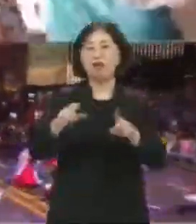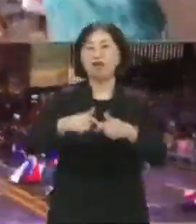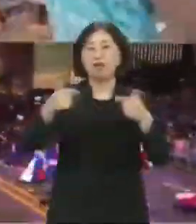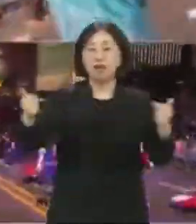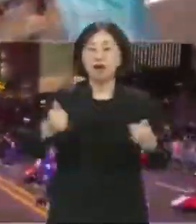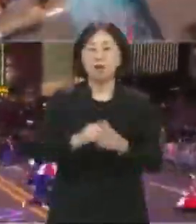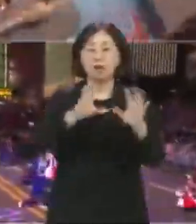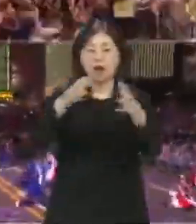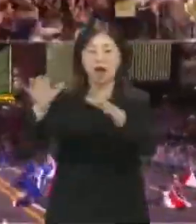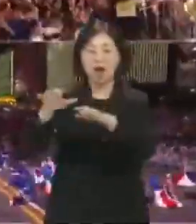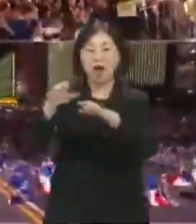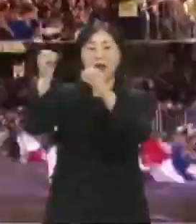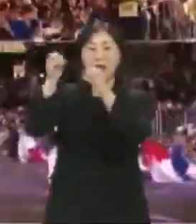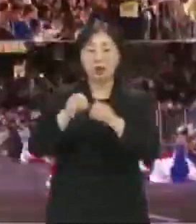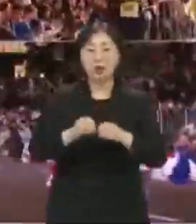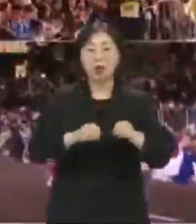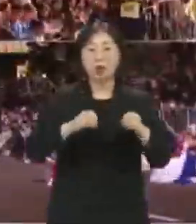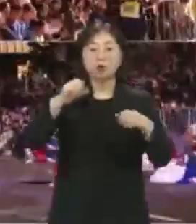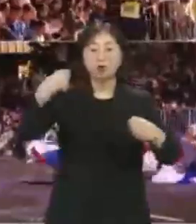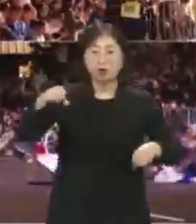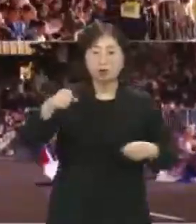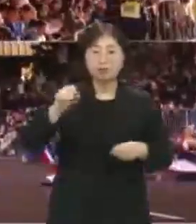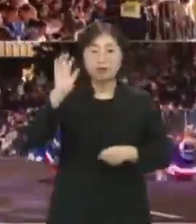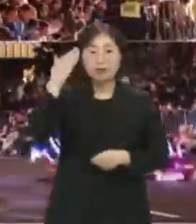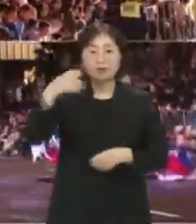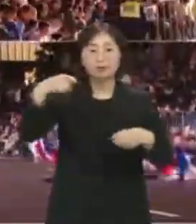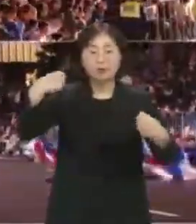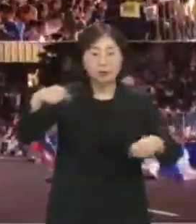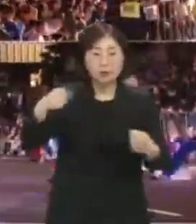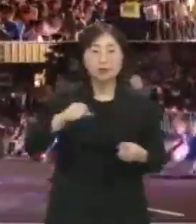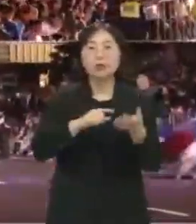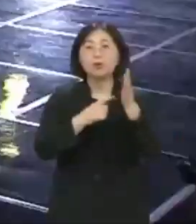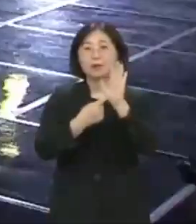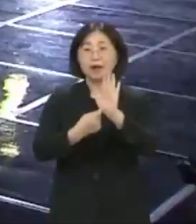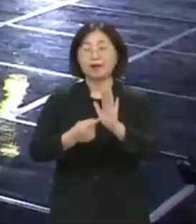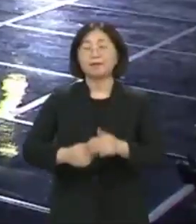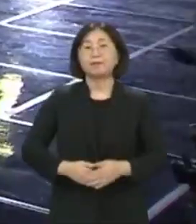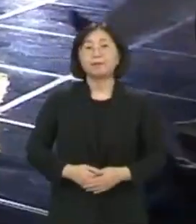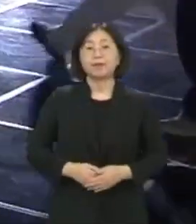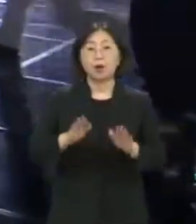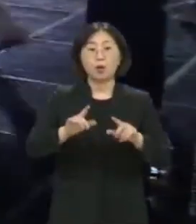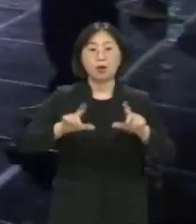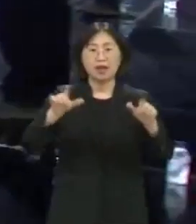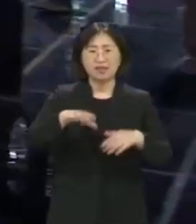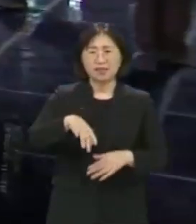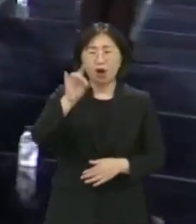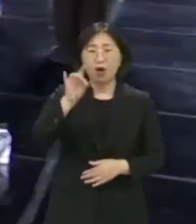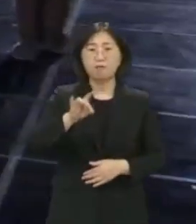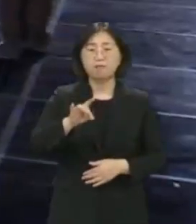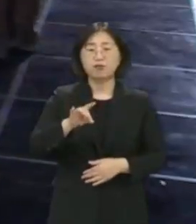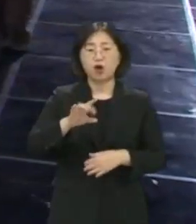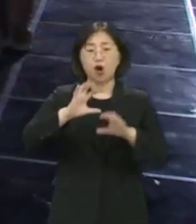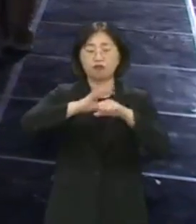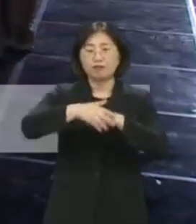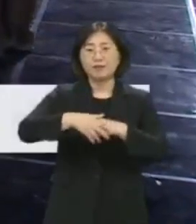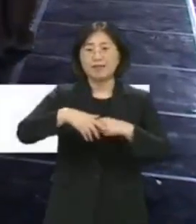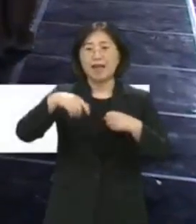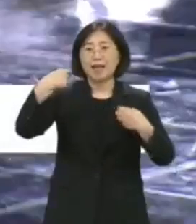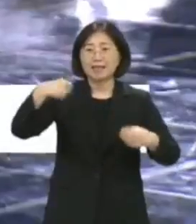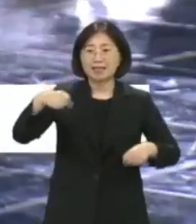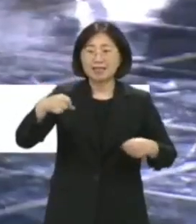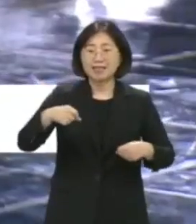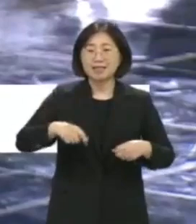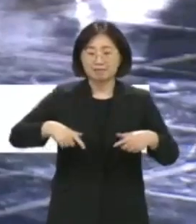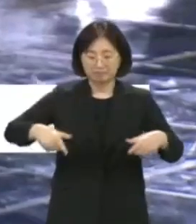나라의 전통춤뿐 아니라 현대춤까지 선보일 예정입니다. 특히 올해 처음으로 국제 스트릿댄스